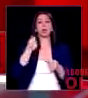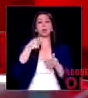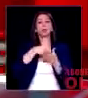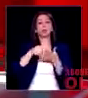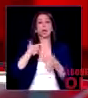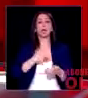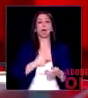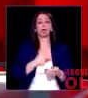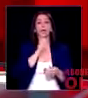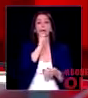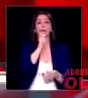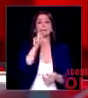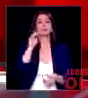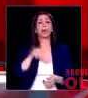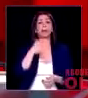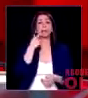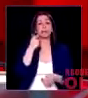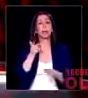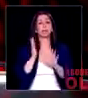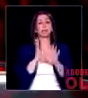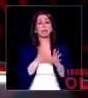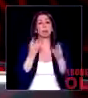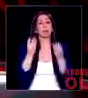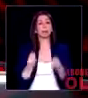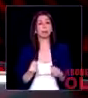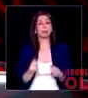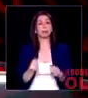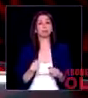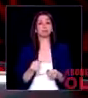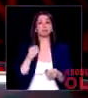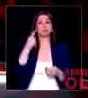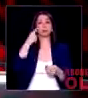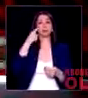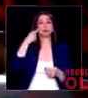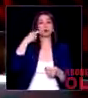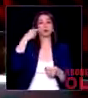teklifi geldi diyelim ve devam edelim efendim. Merhum Cumhurbaşkanı Turgut Özal